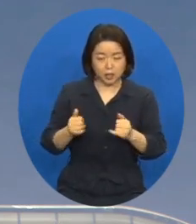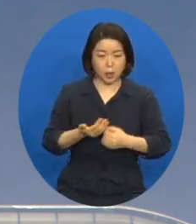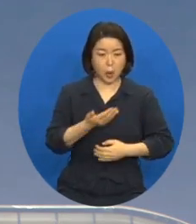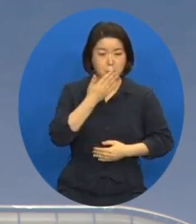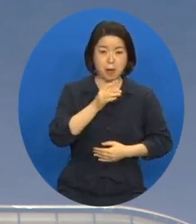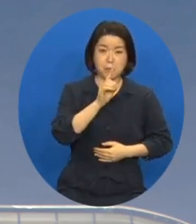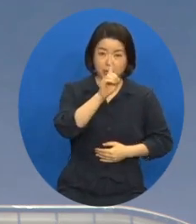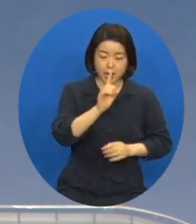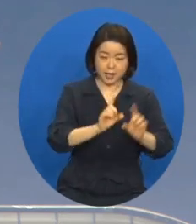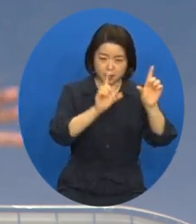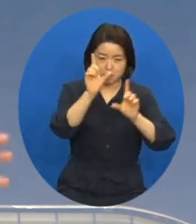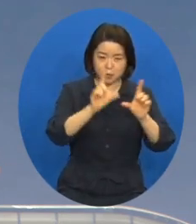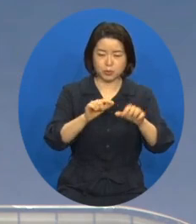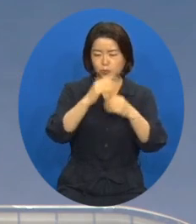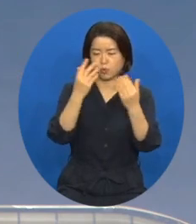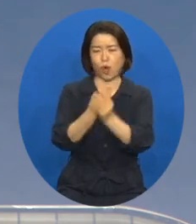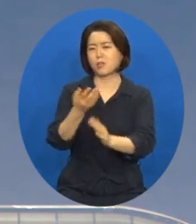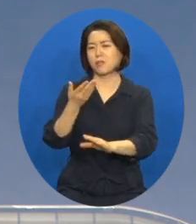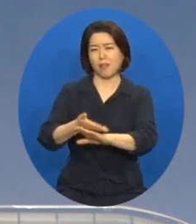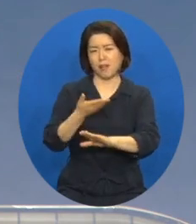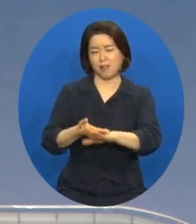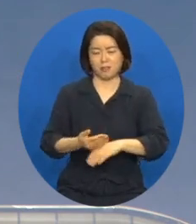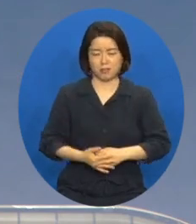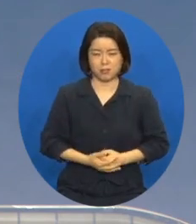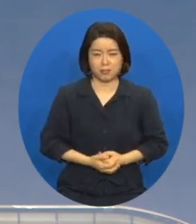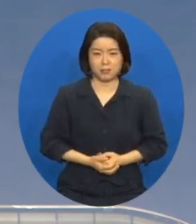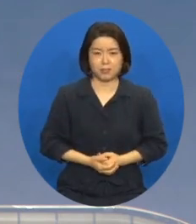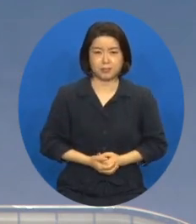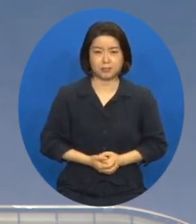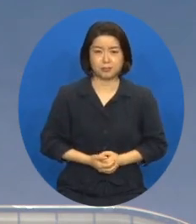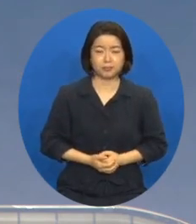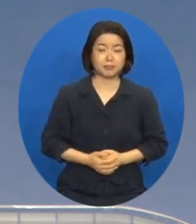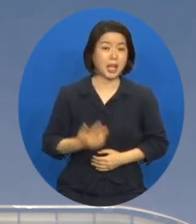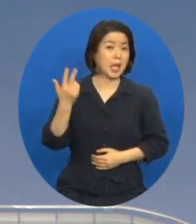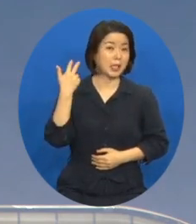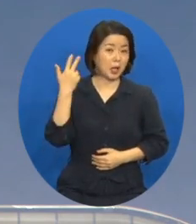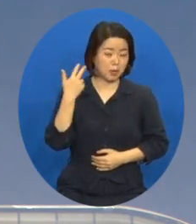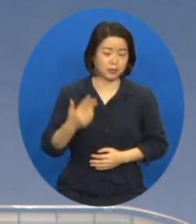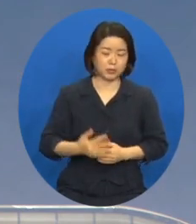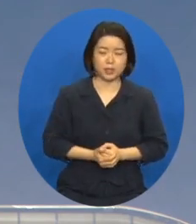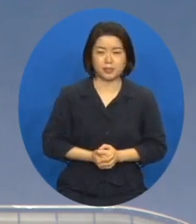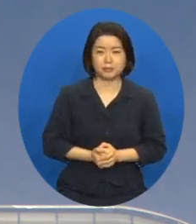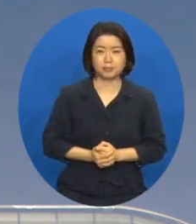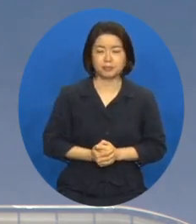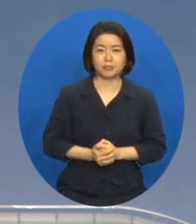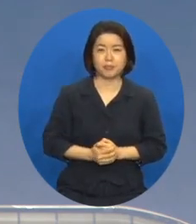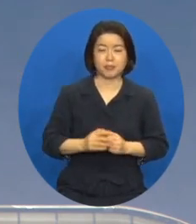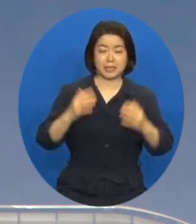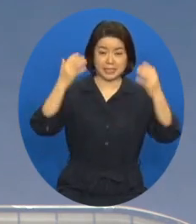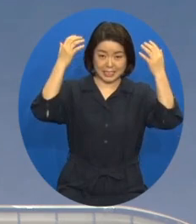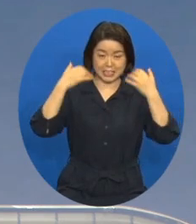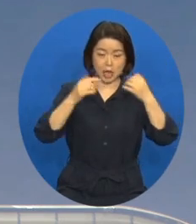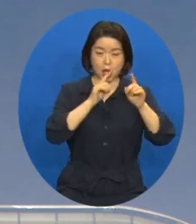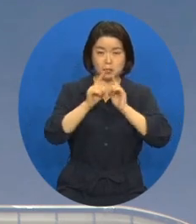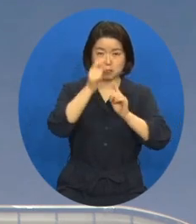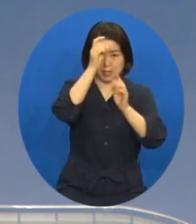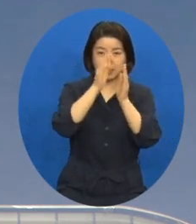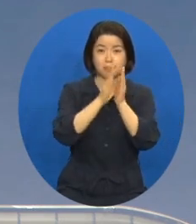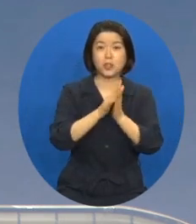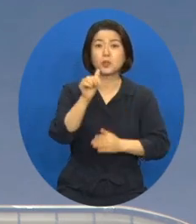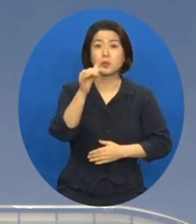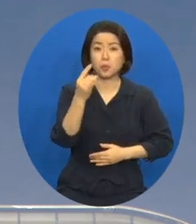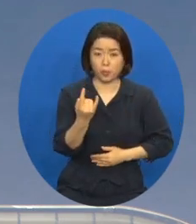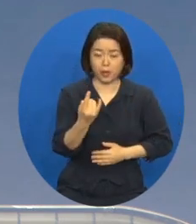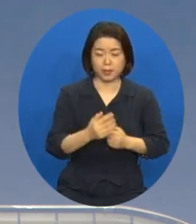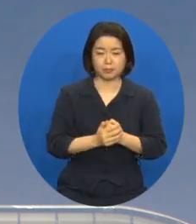거 하나까지도 완전히 다르게 만듭니다. 지난 주간에 여름 말씀 기도회,